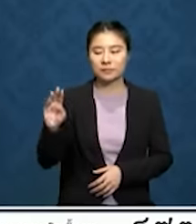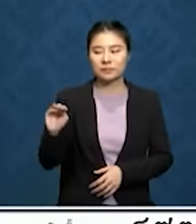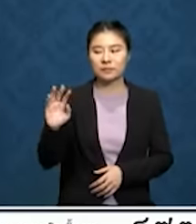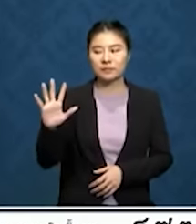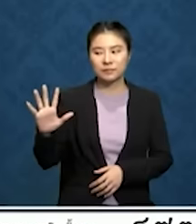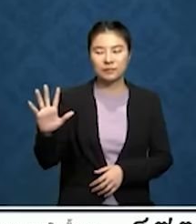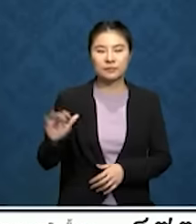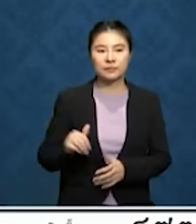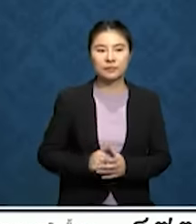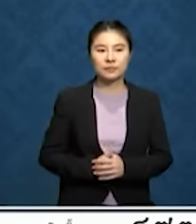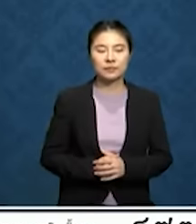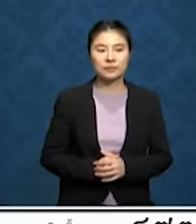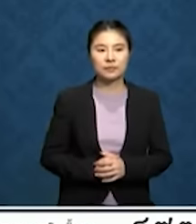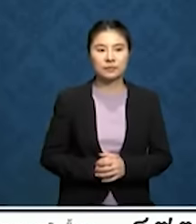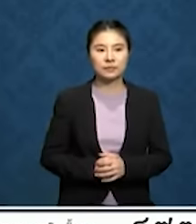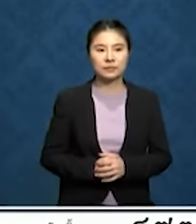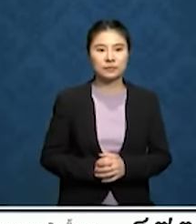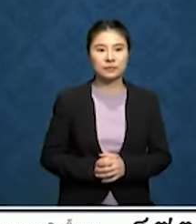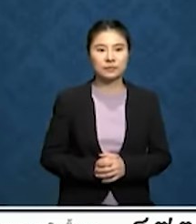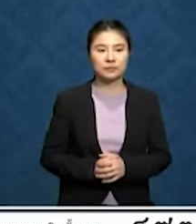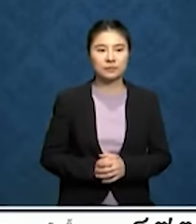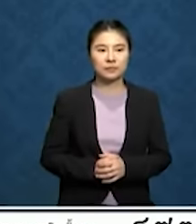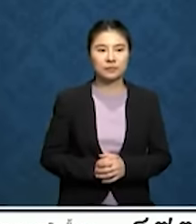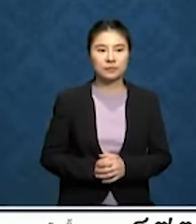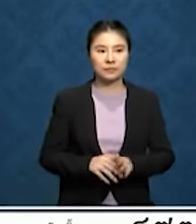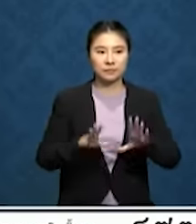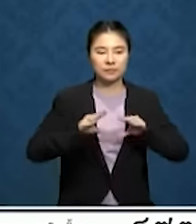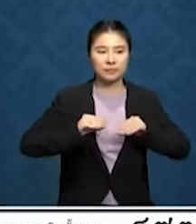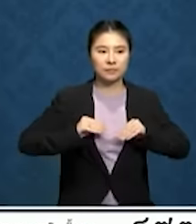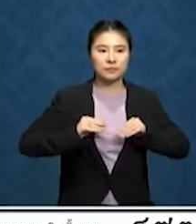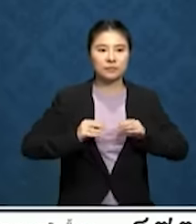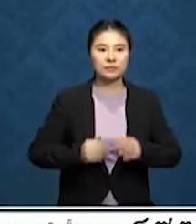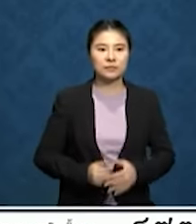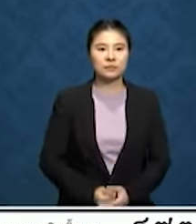245นายพัฒนาสัพพะโส เห็นชอบครับ